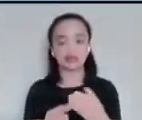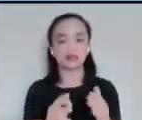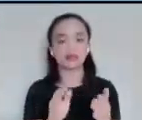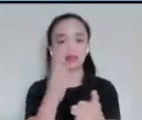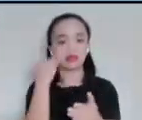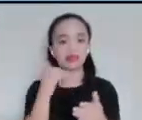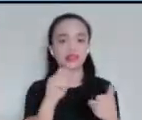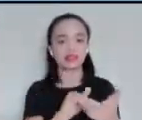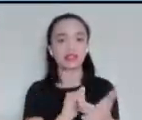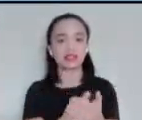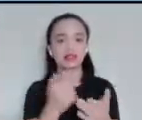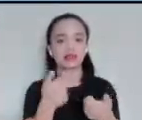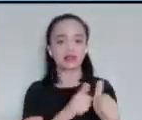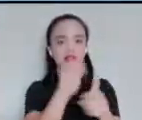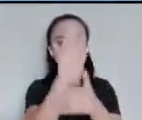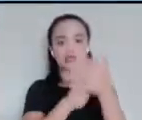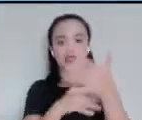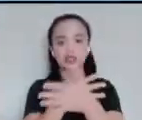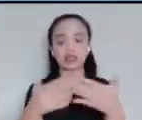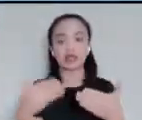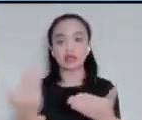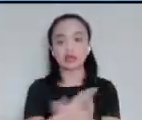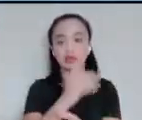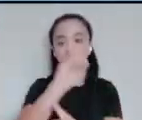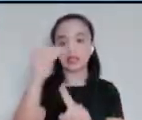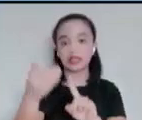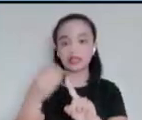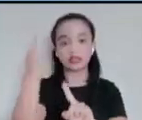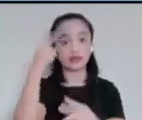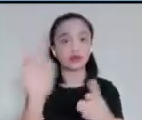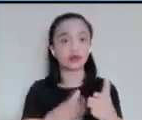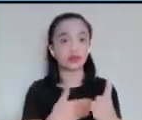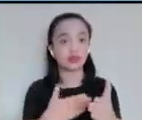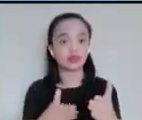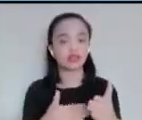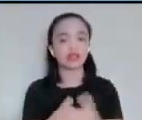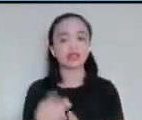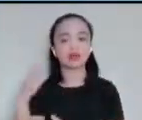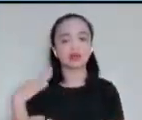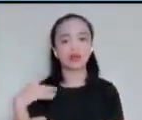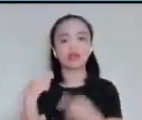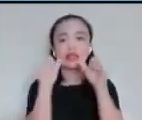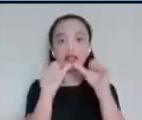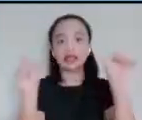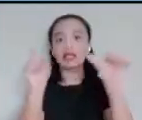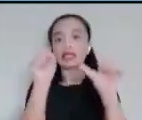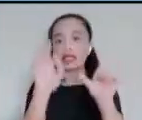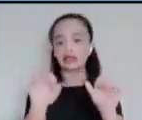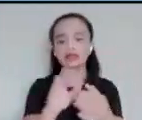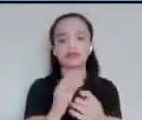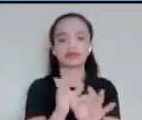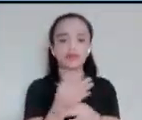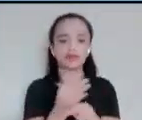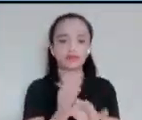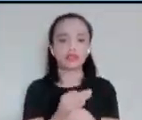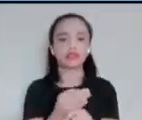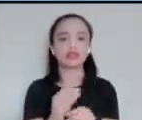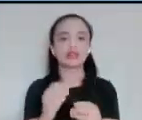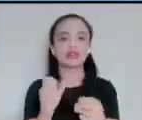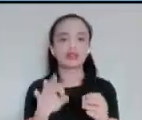schedule. At ang bagong date na nakatakda sa ng concert ay kanilang i-anunsyo once na umayos na ang sitwasyon sa